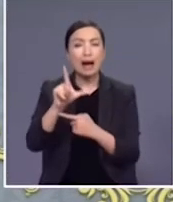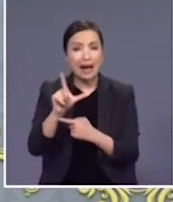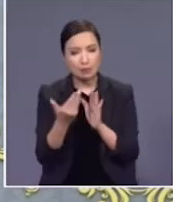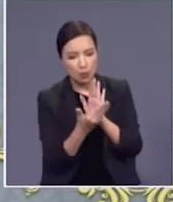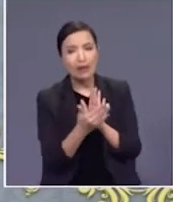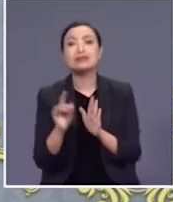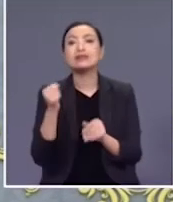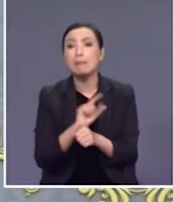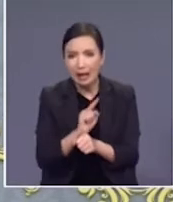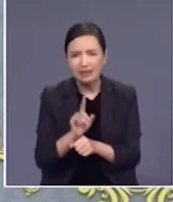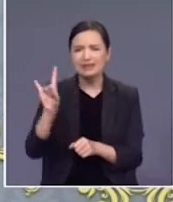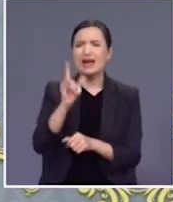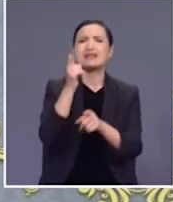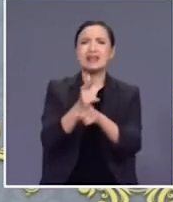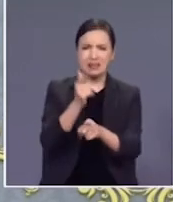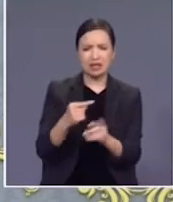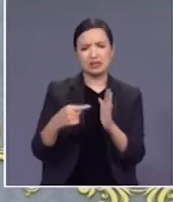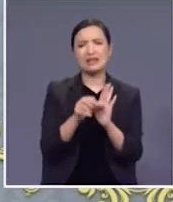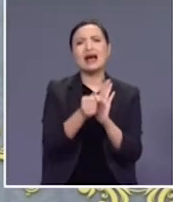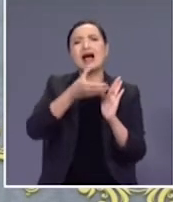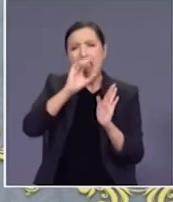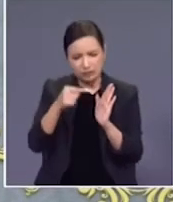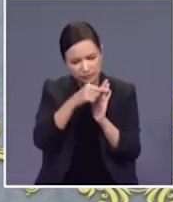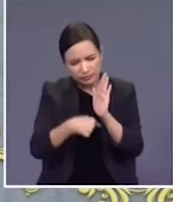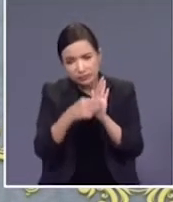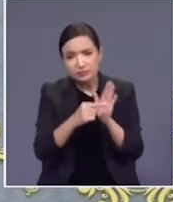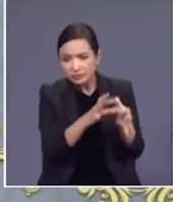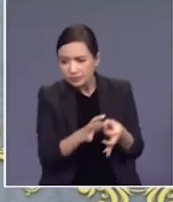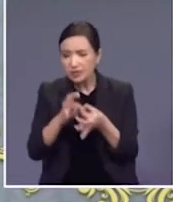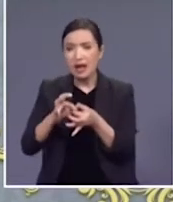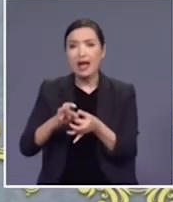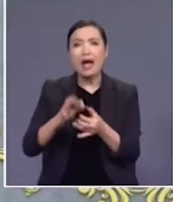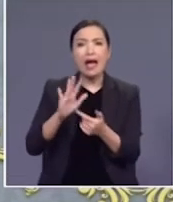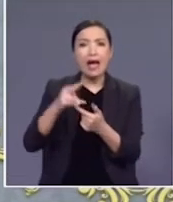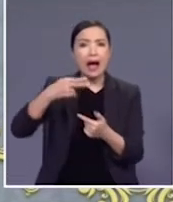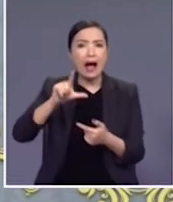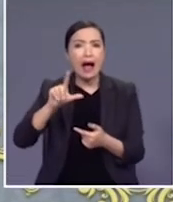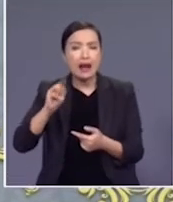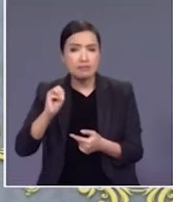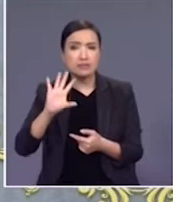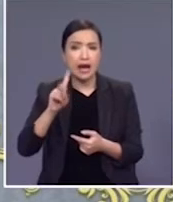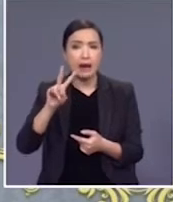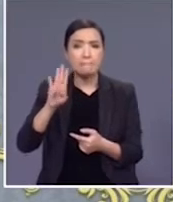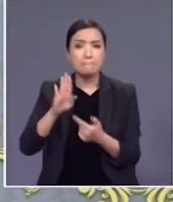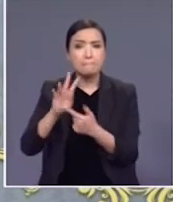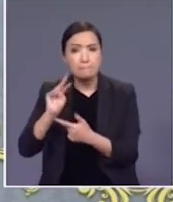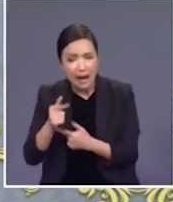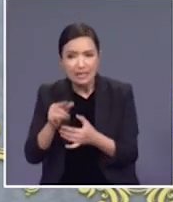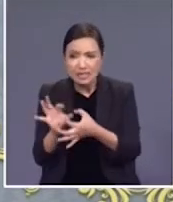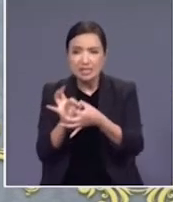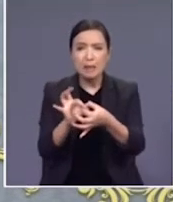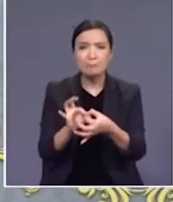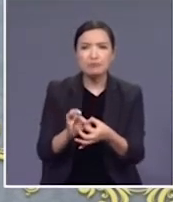งปศุสัตว์ด้วยที่ตั้งจังหวัดสระแก้วอยู่ใกล้ชายแดนเชื่อมต่อแหลมฉบังเชื่อมต่อกับกรุงเทพคล้ายๆกับฟาร์มโชคชัยปากช่องโค